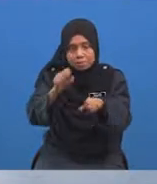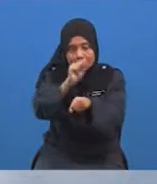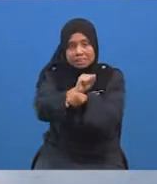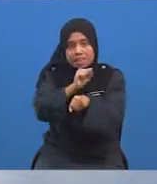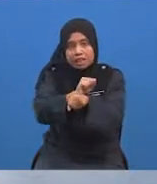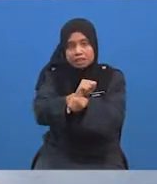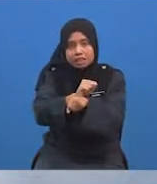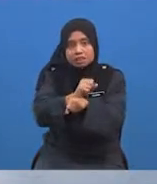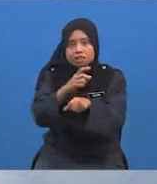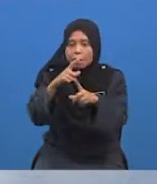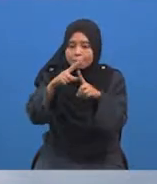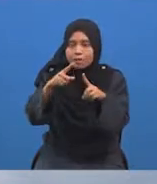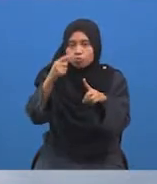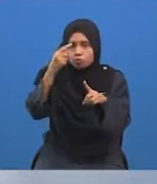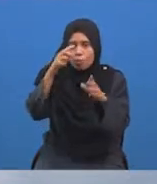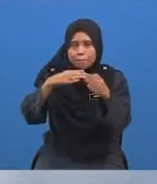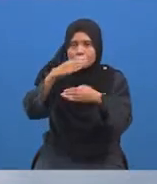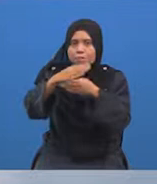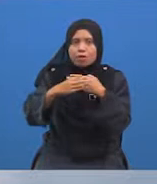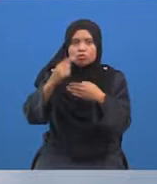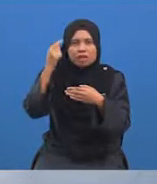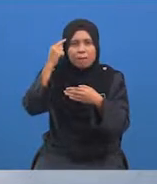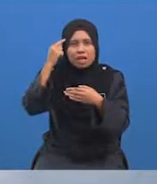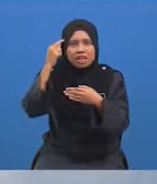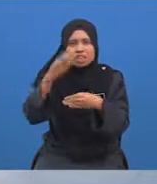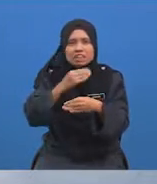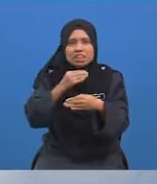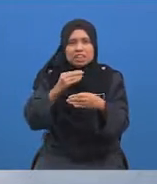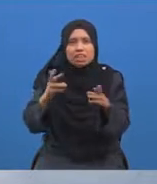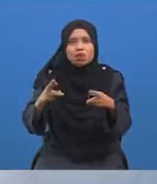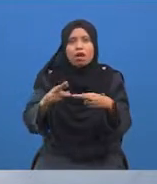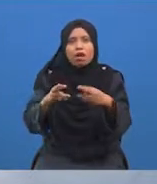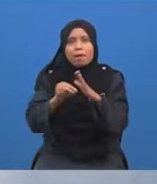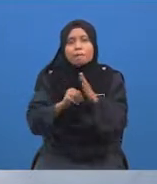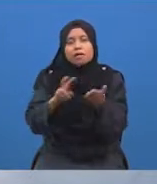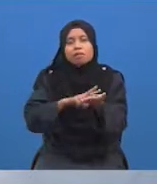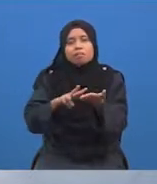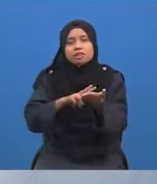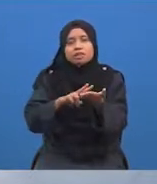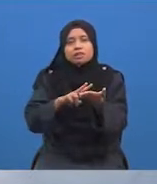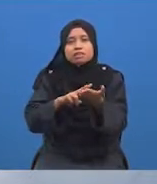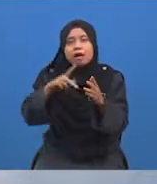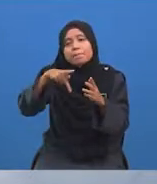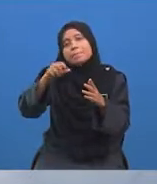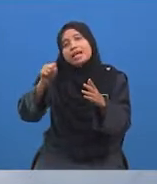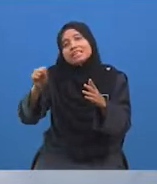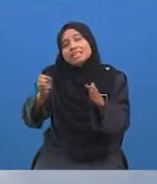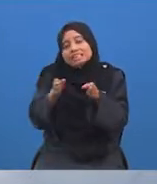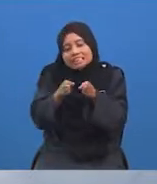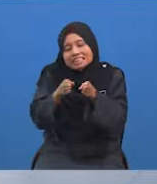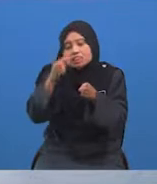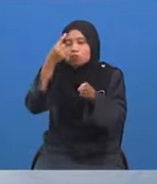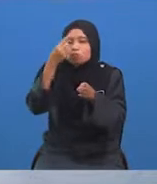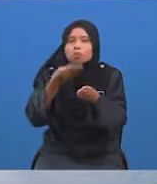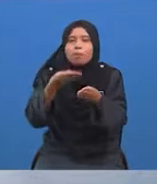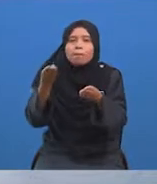untuk pembangunan mental mereka dengan mengadakan ruangan membaca ataupun perpustakaan kecil untuk memberi